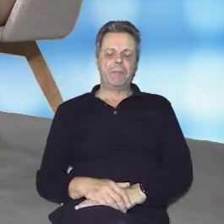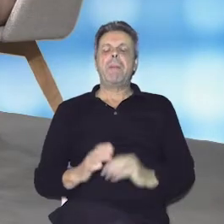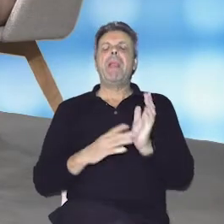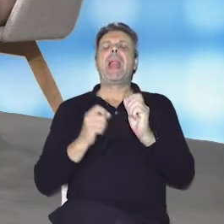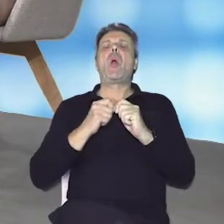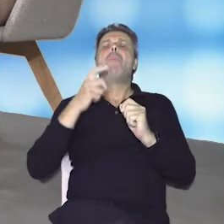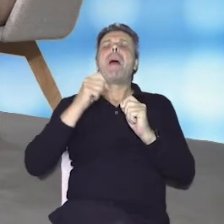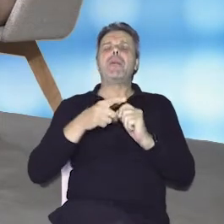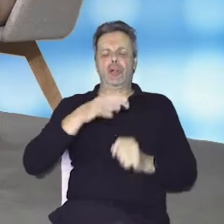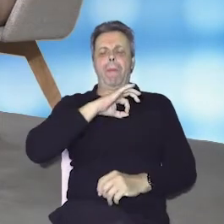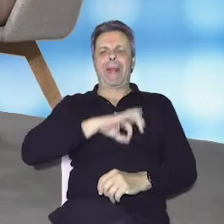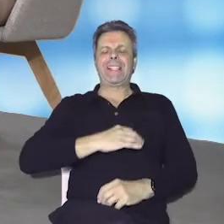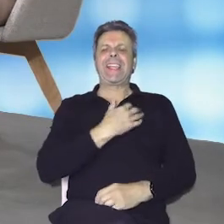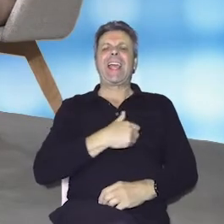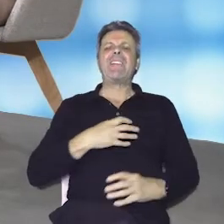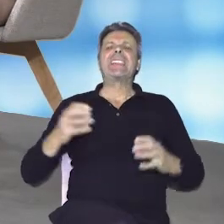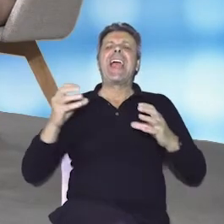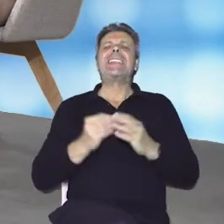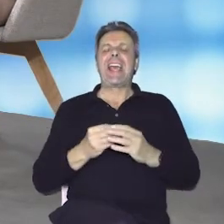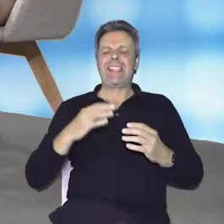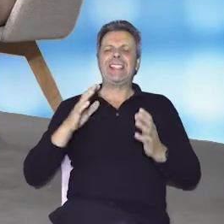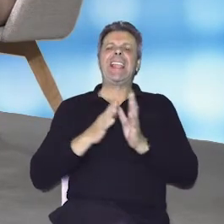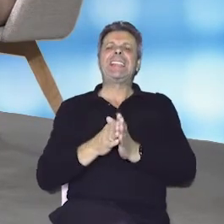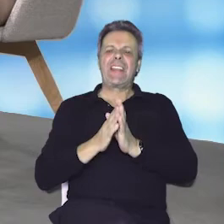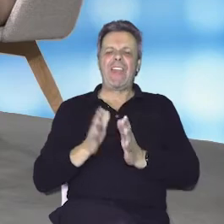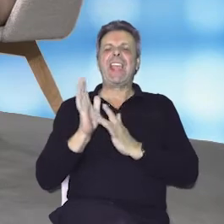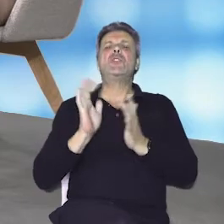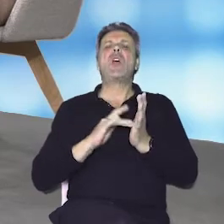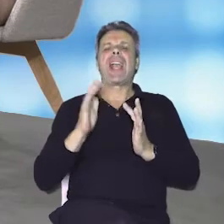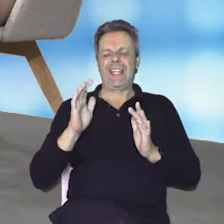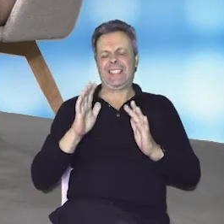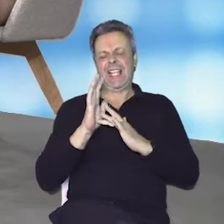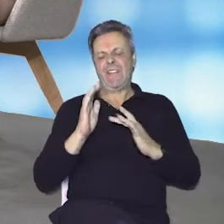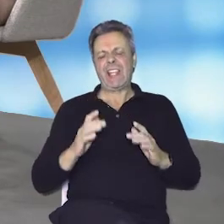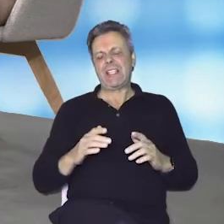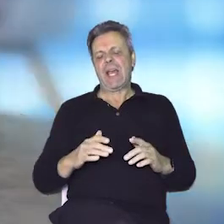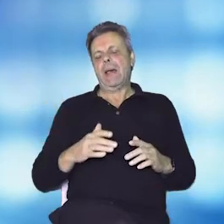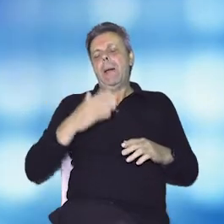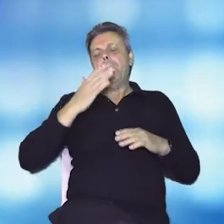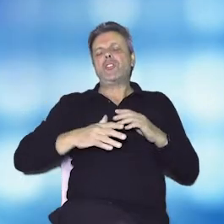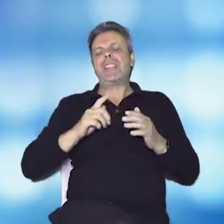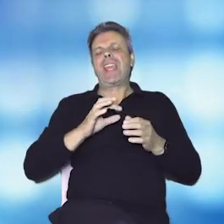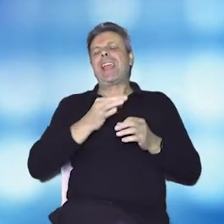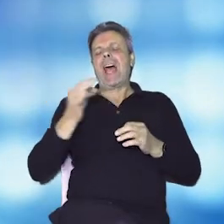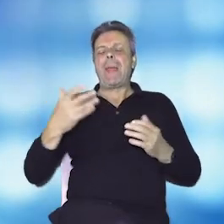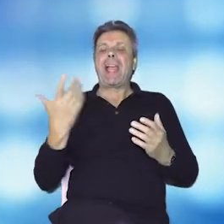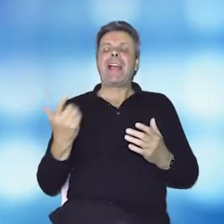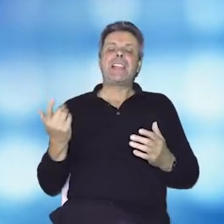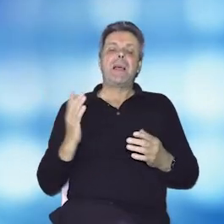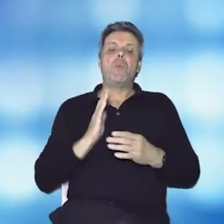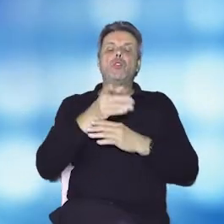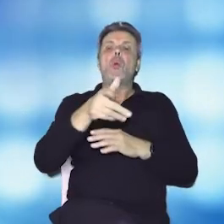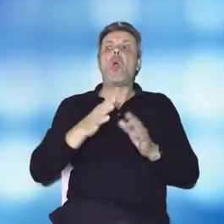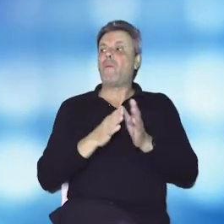Miljenko Babić je predsjednik Hrvatske zajednice Crkve Isusa Krista Svetaca posljednjih dana. Kada sam ušla u